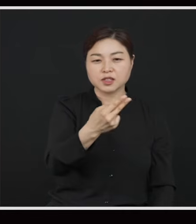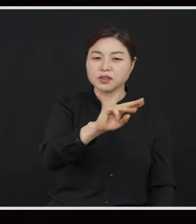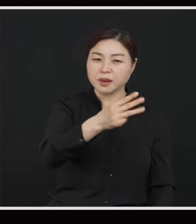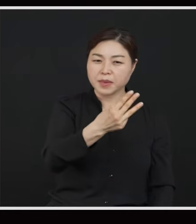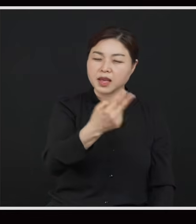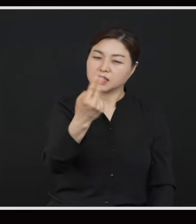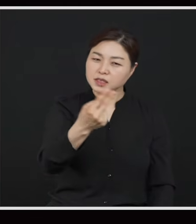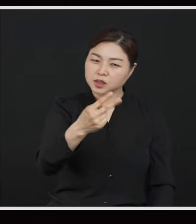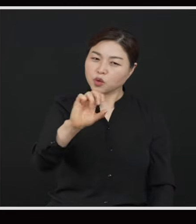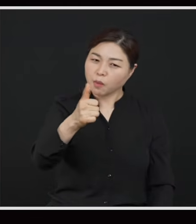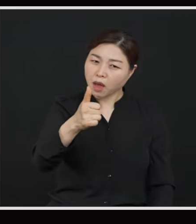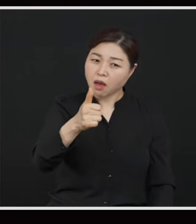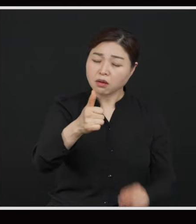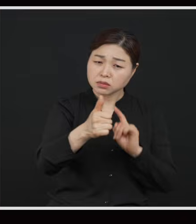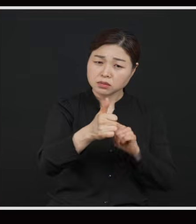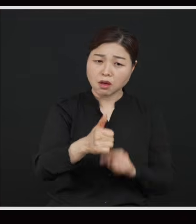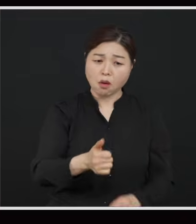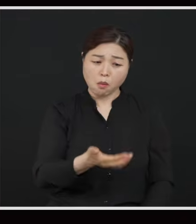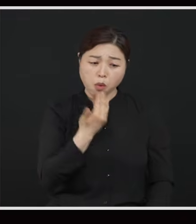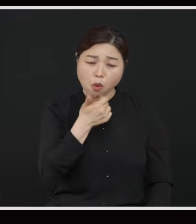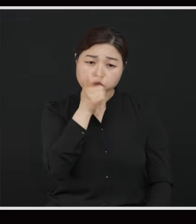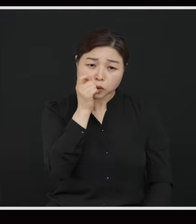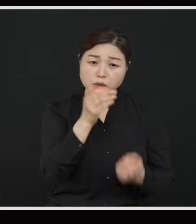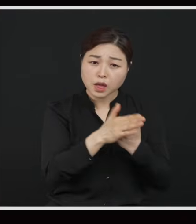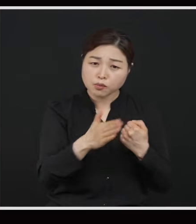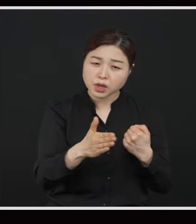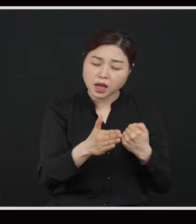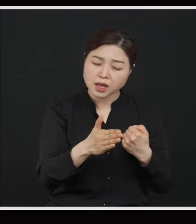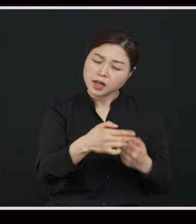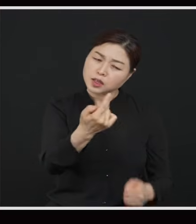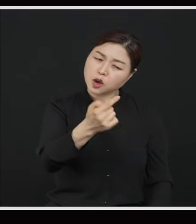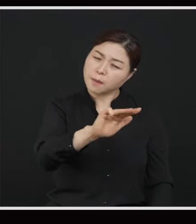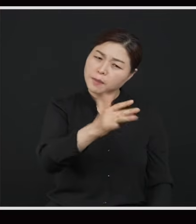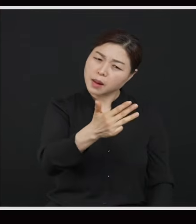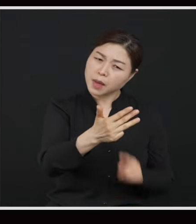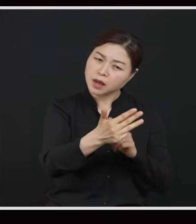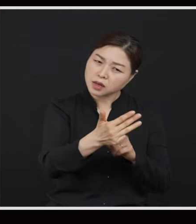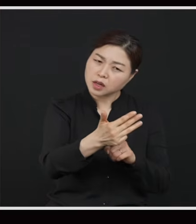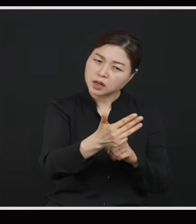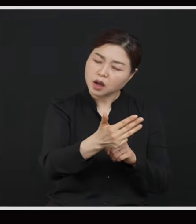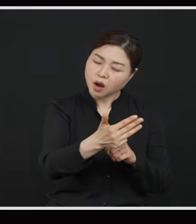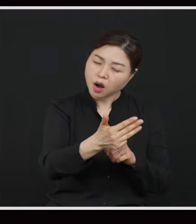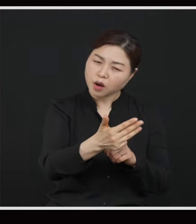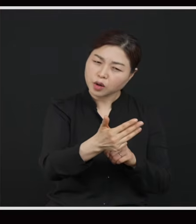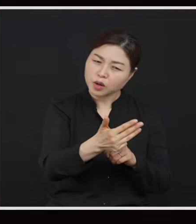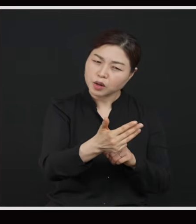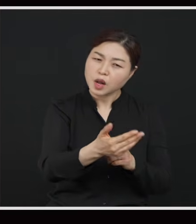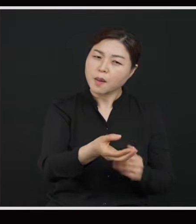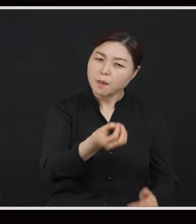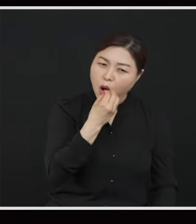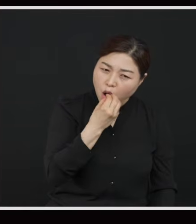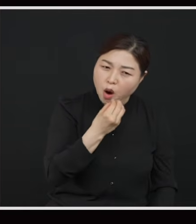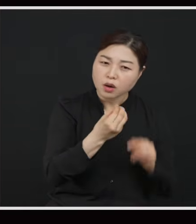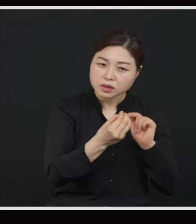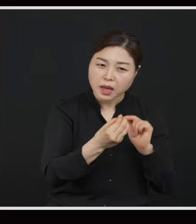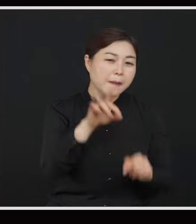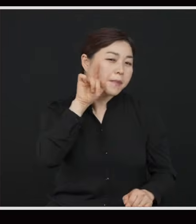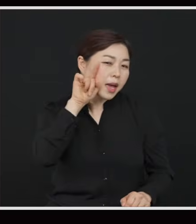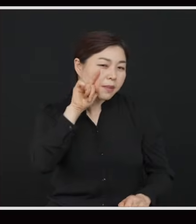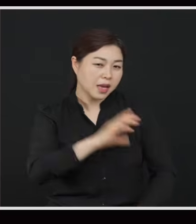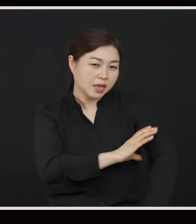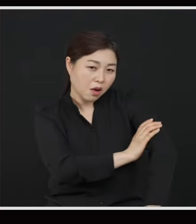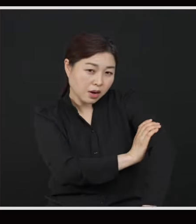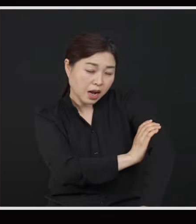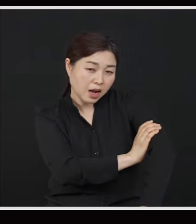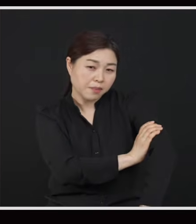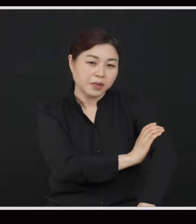먹던 사람들이 이제 식량이 부족했으니까 1,800 칼로리만 먹었더니 내가 매일 하는 게 이 대원들 혈압,